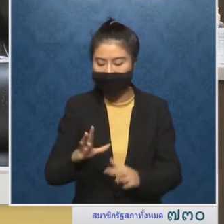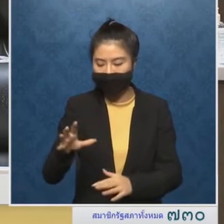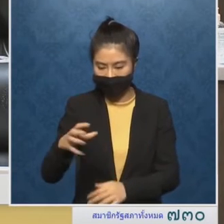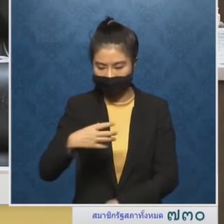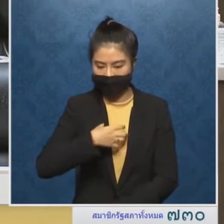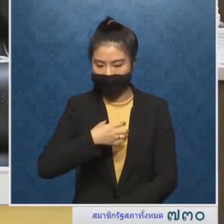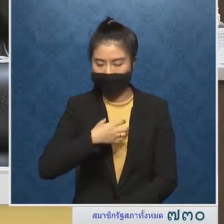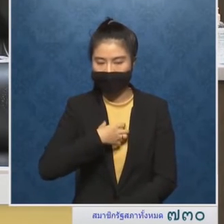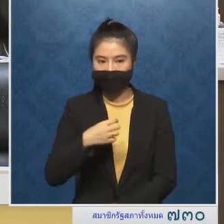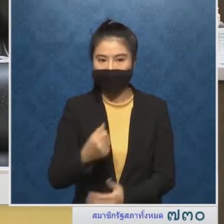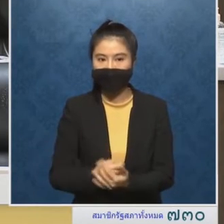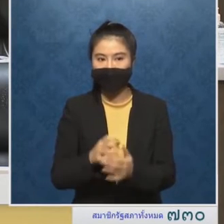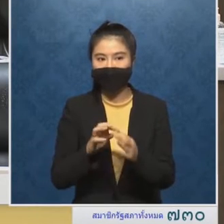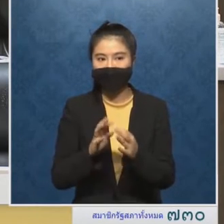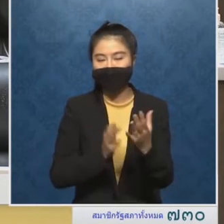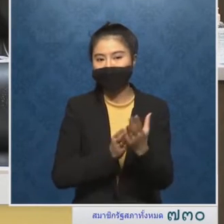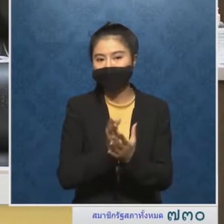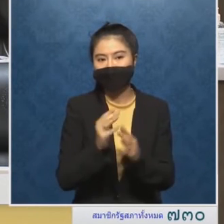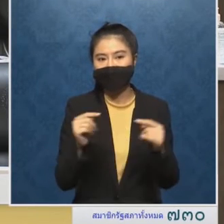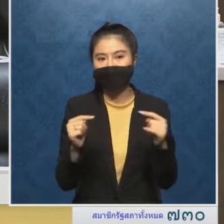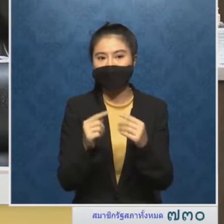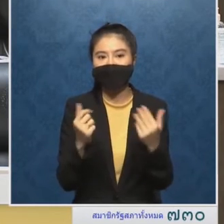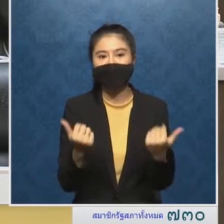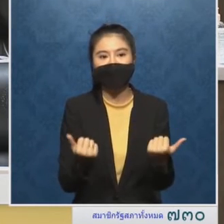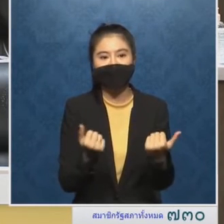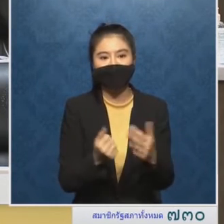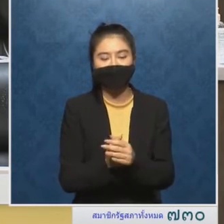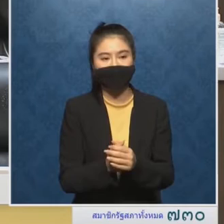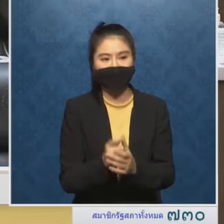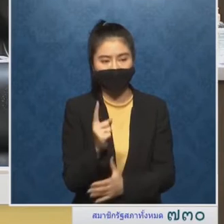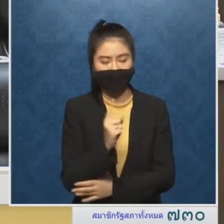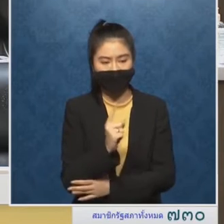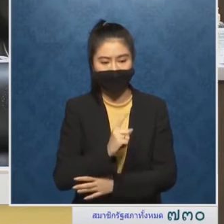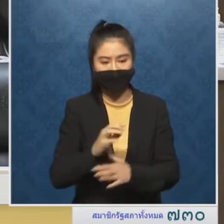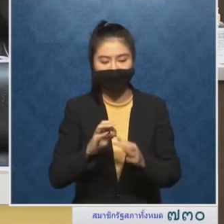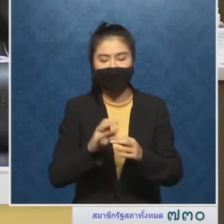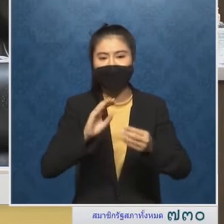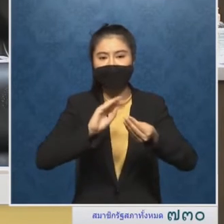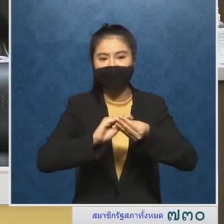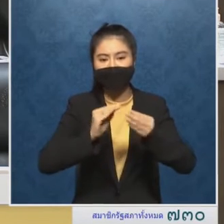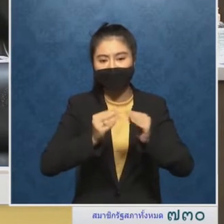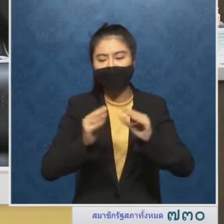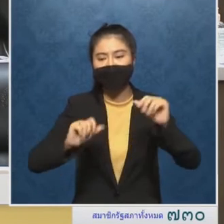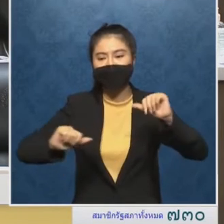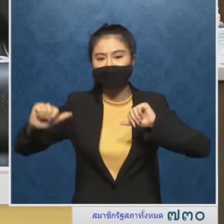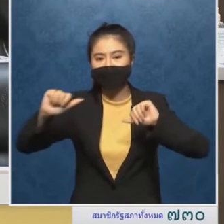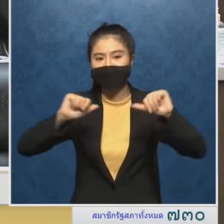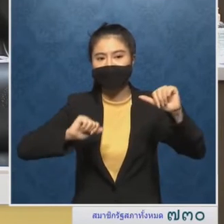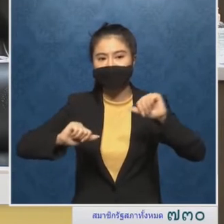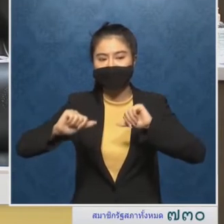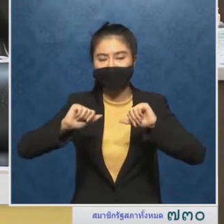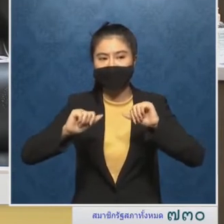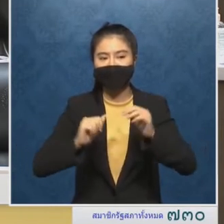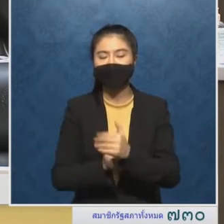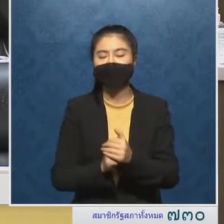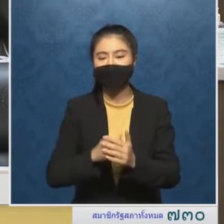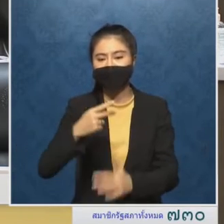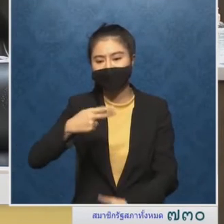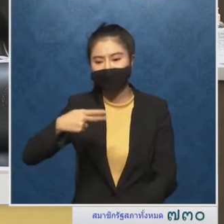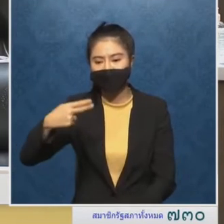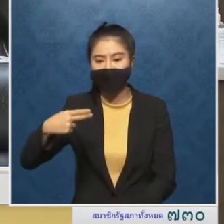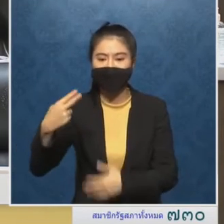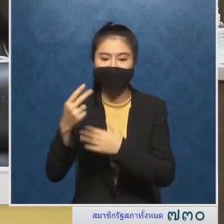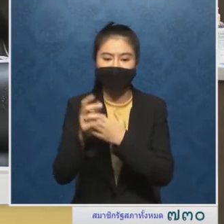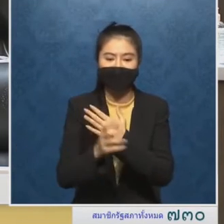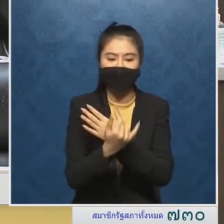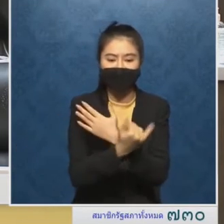ี่เป็ทต้องการในตลาดงานสูงเช่นวชาเกี่ยวกับคำนวล วิทยาศาต์หรอไมถ้ภาษาต่างประเท